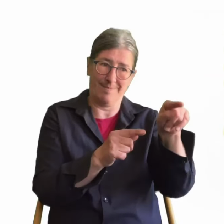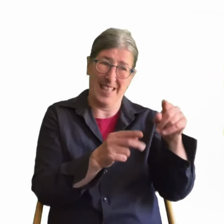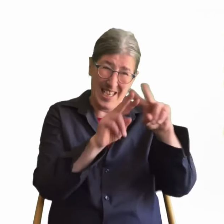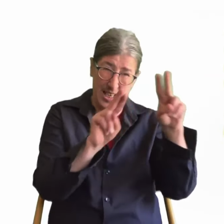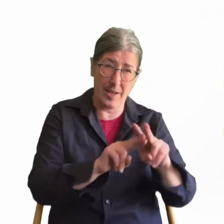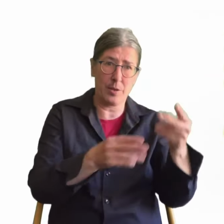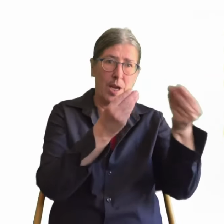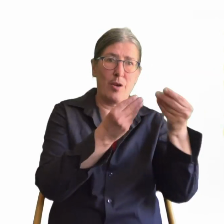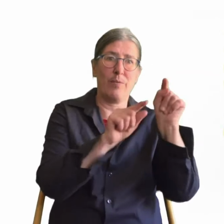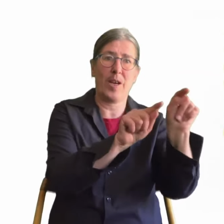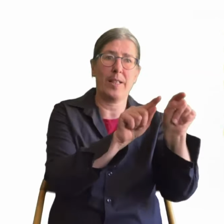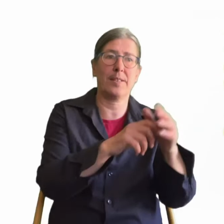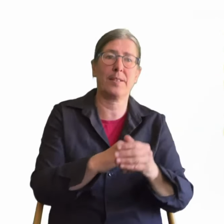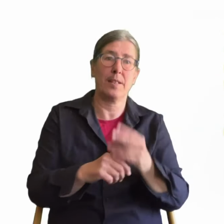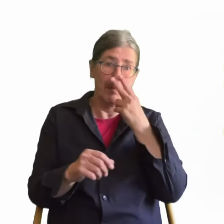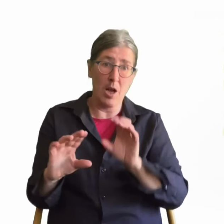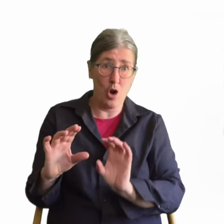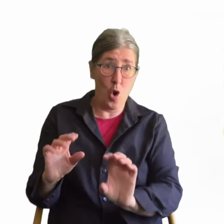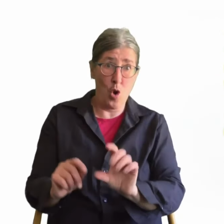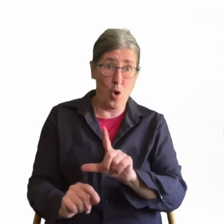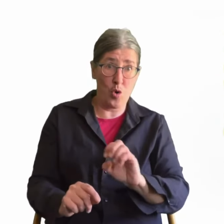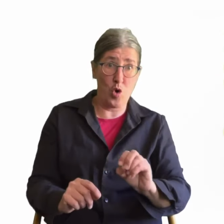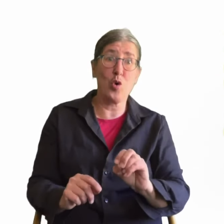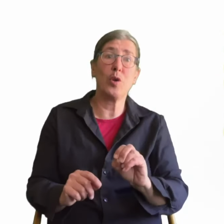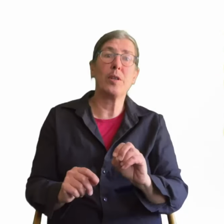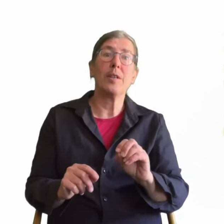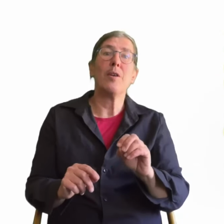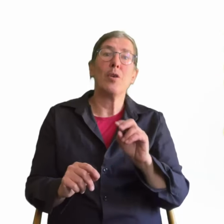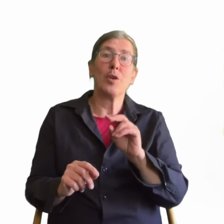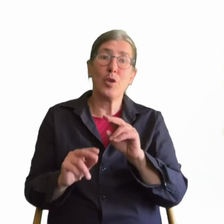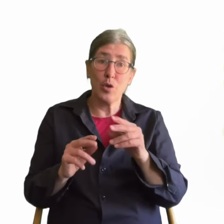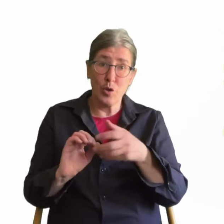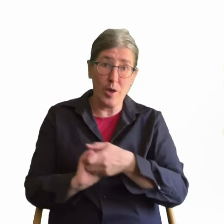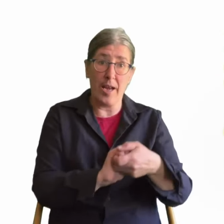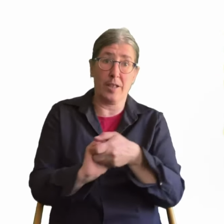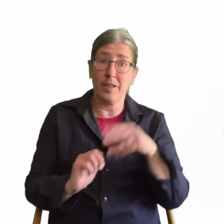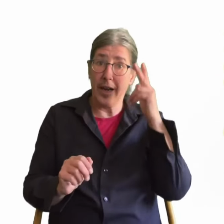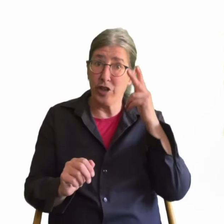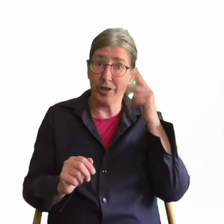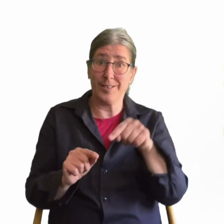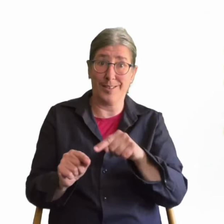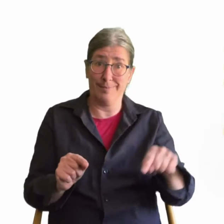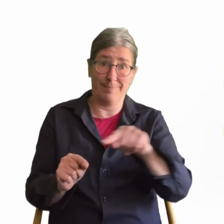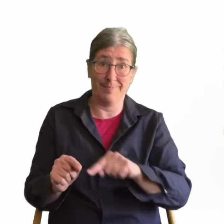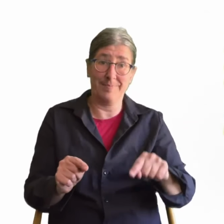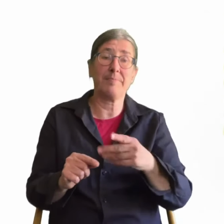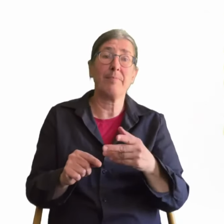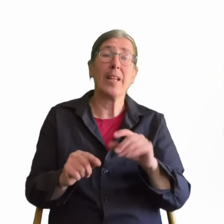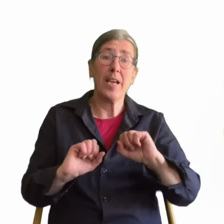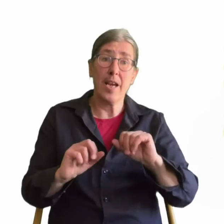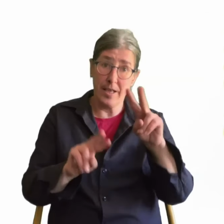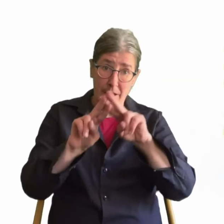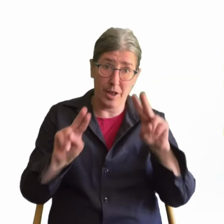internationale Konferenz. Hier nochmal das Logo der United Nations. Also international werden jetzt